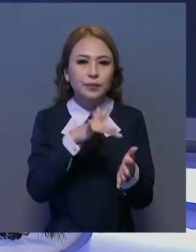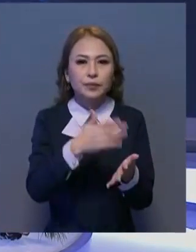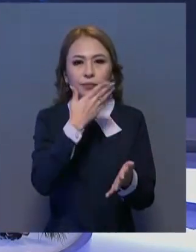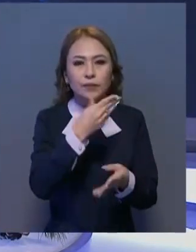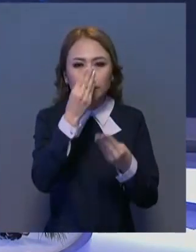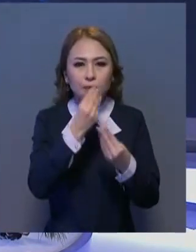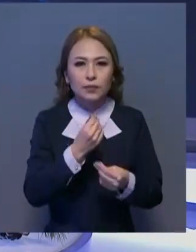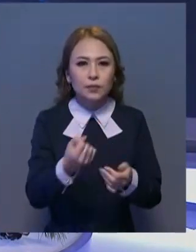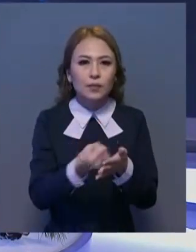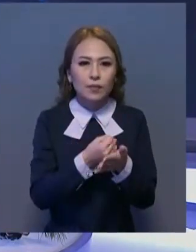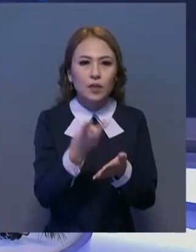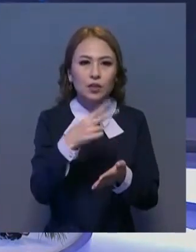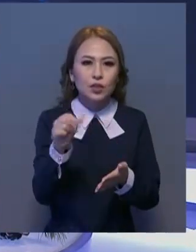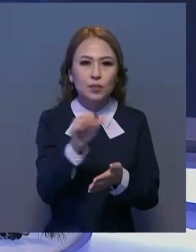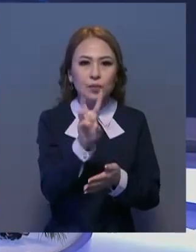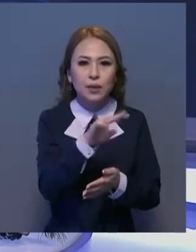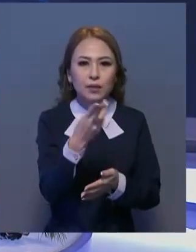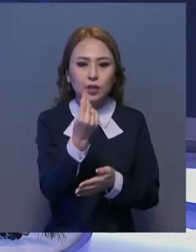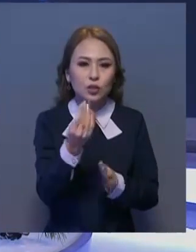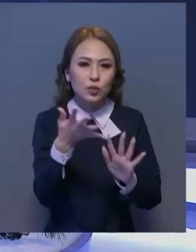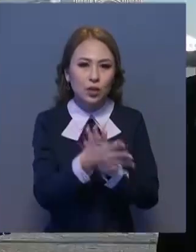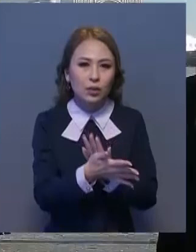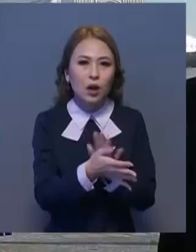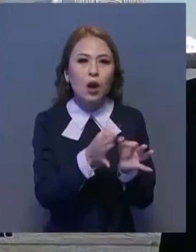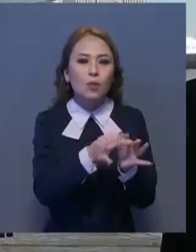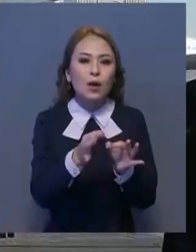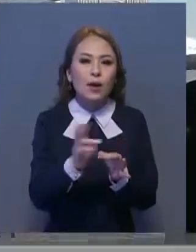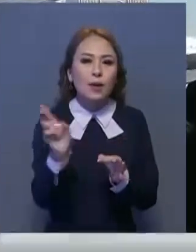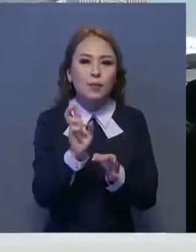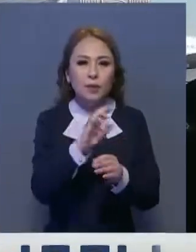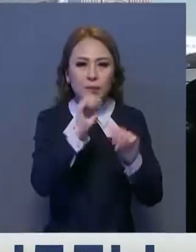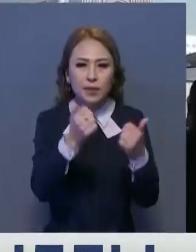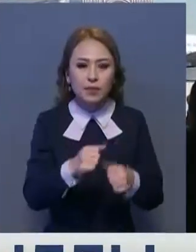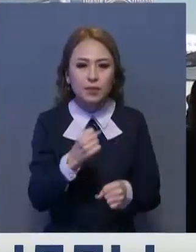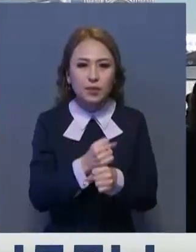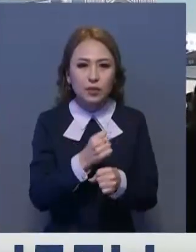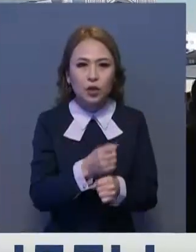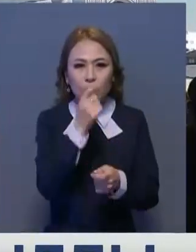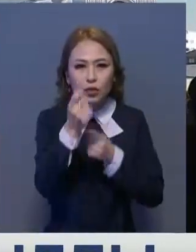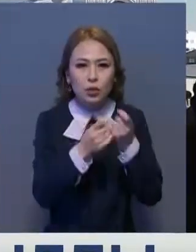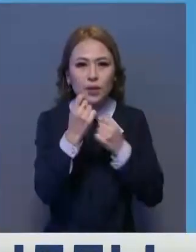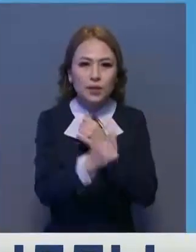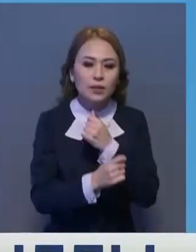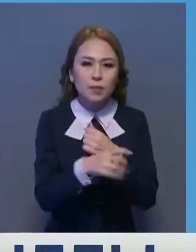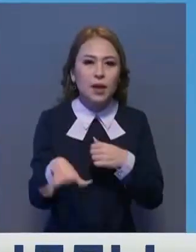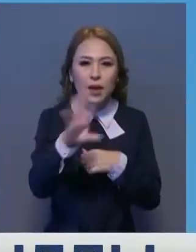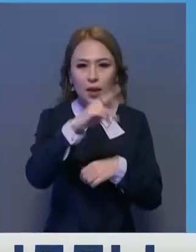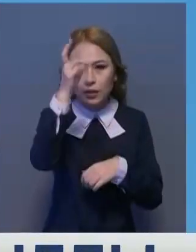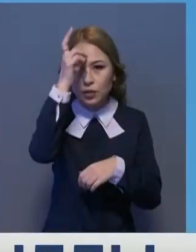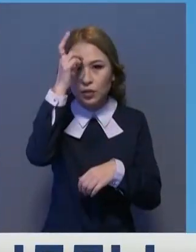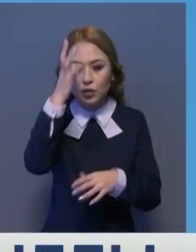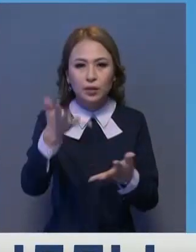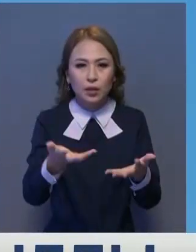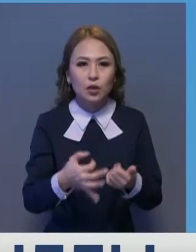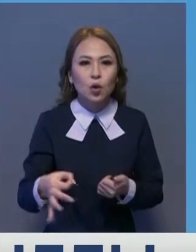бұл безендіру үшін демеушілер 2,5 миллиард теңге жұмсаған. Аумақ ақ мәрмәрмен безендірілді. Ұсақ материалдардың